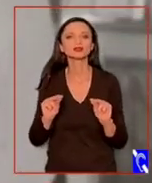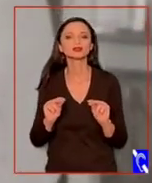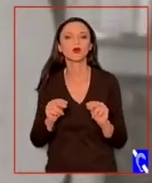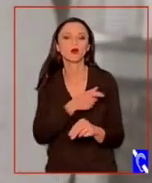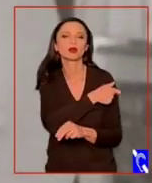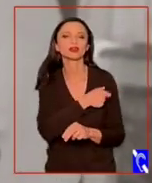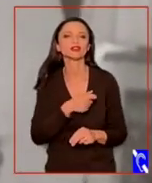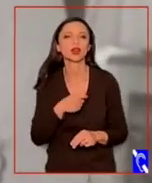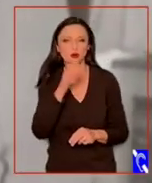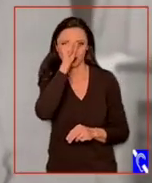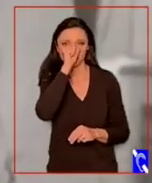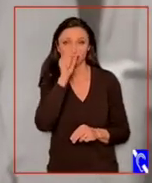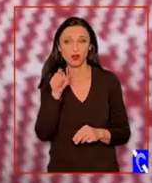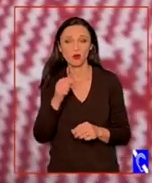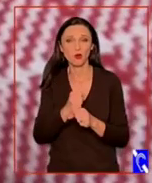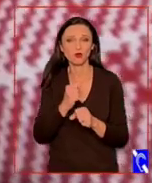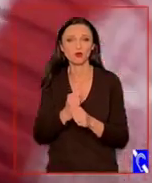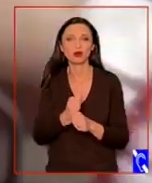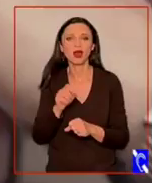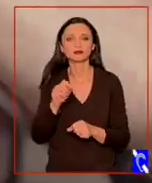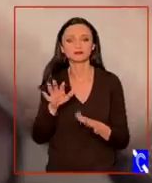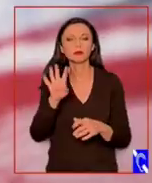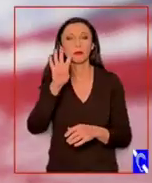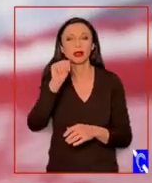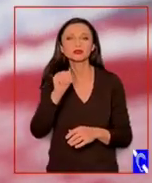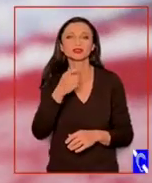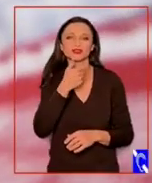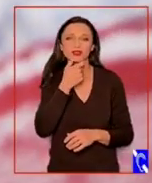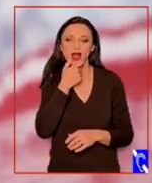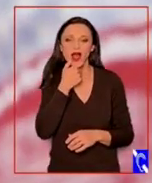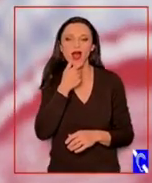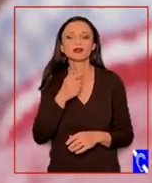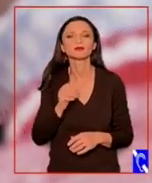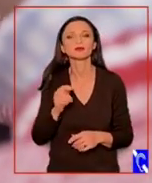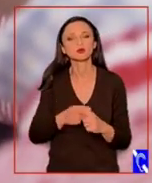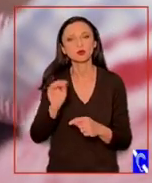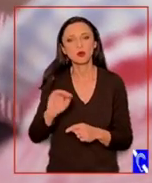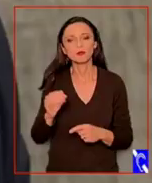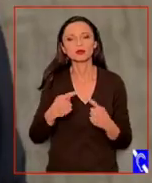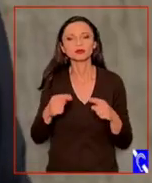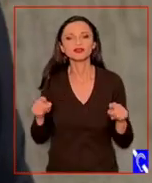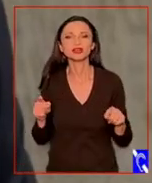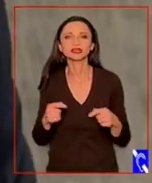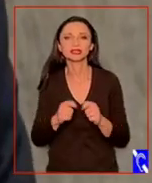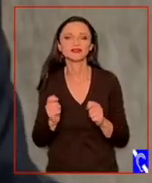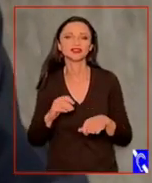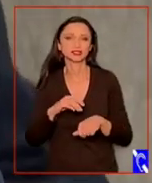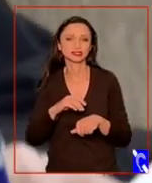nevăzători, unde a lucrat timp de aproape 40 de ani cu copii cu multiple deficiențe